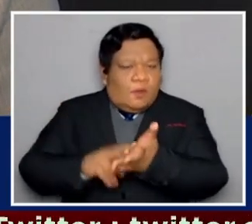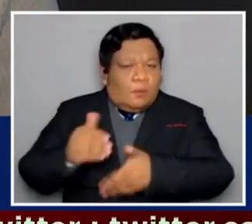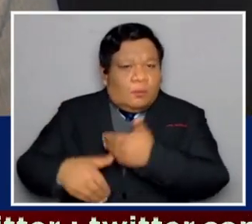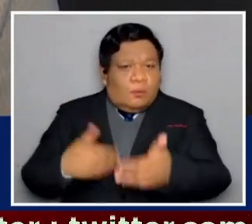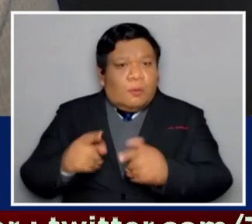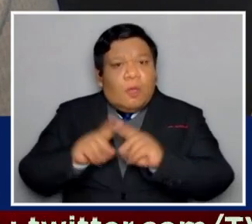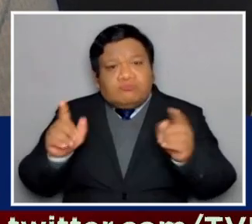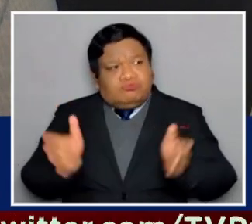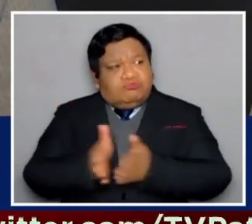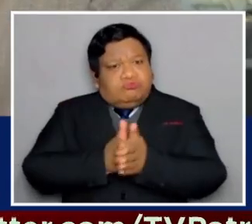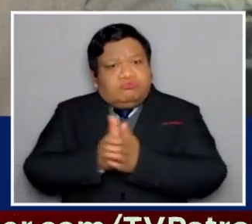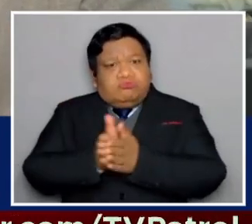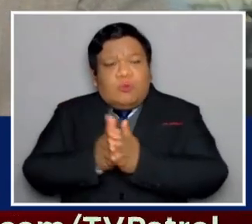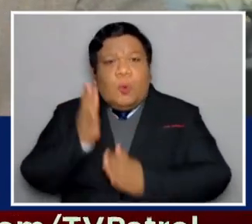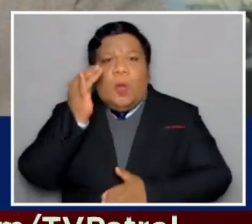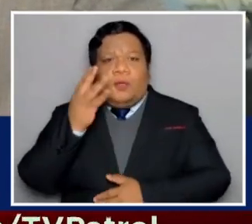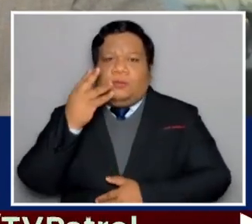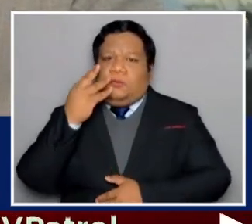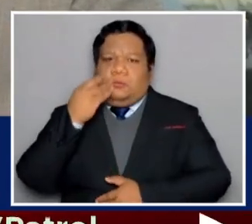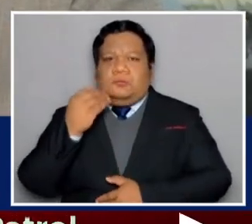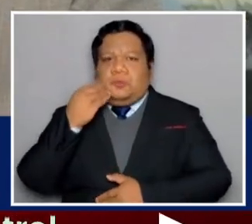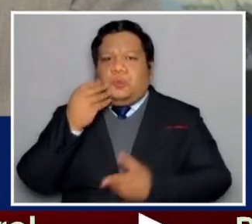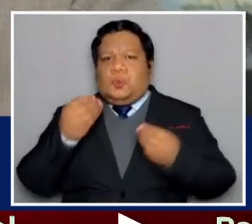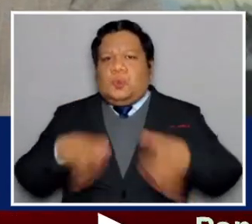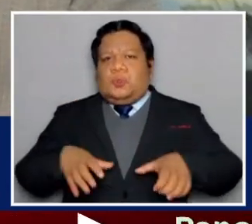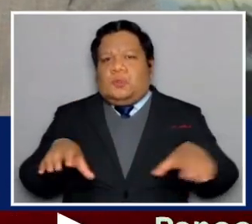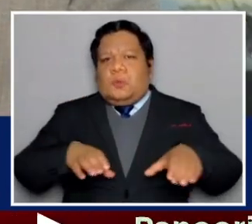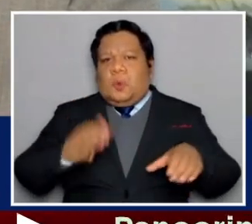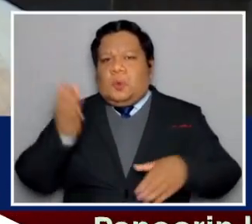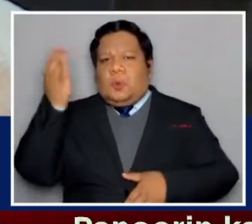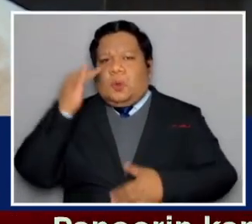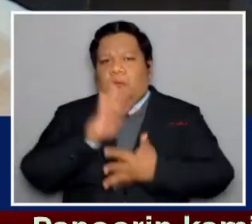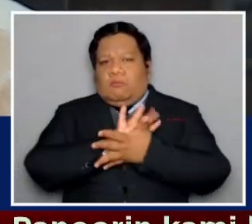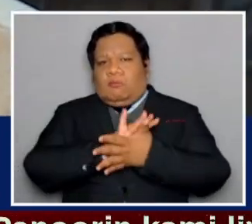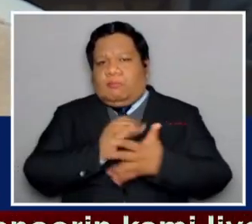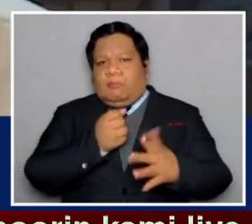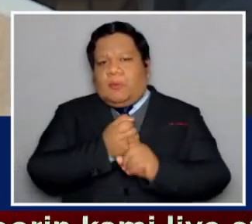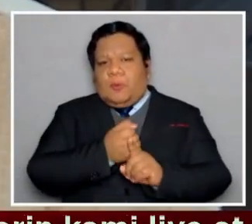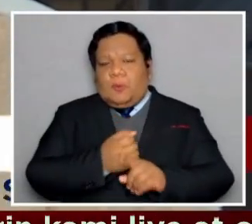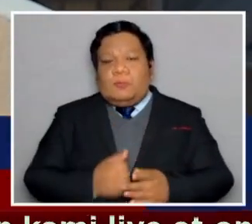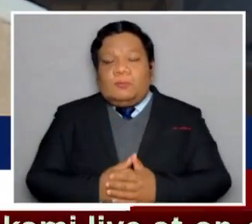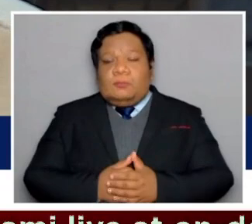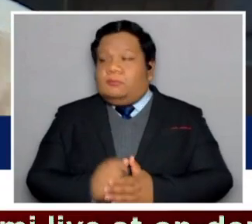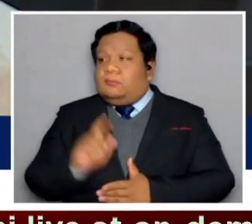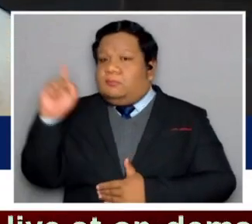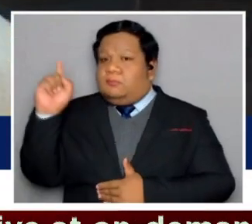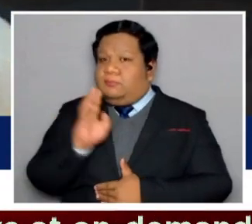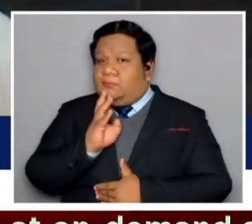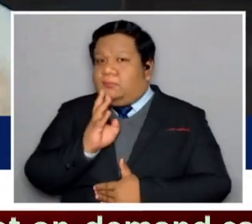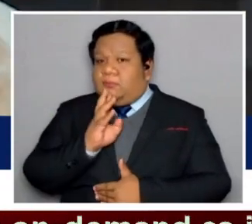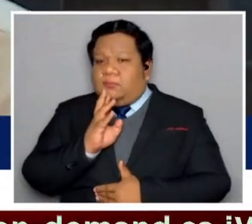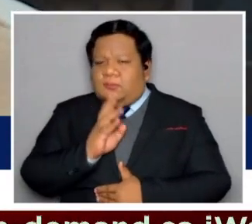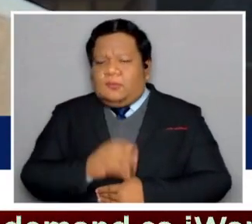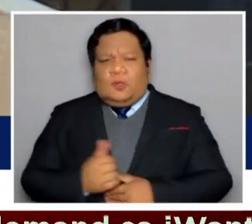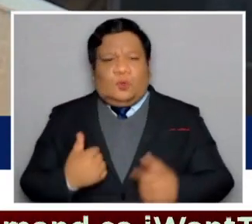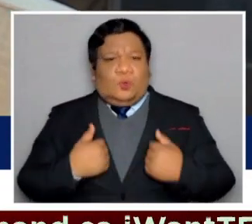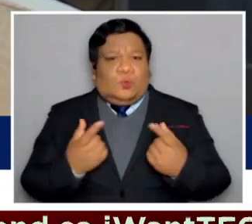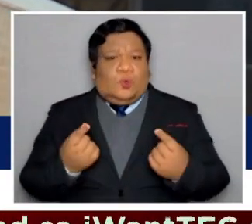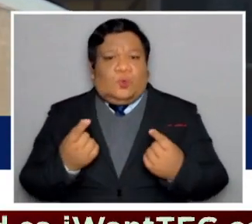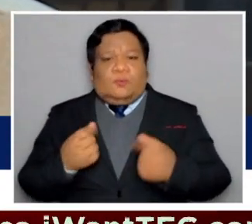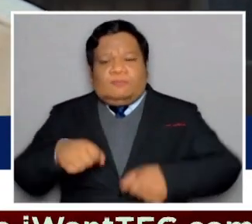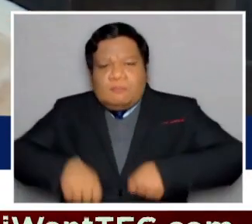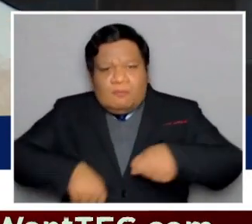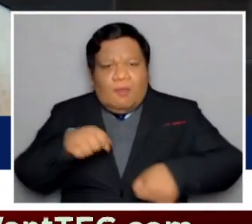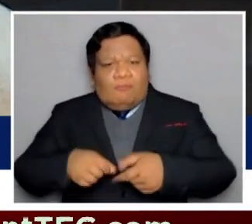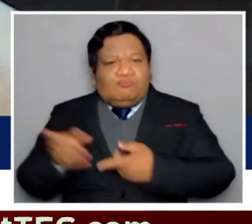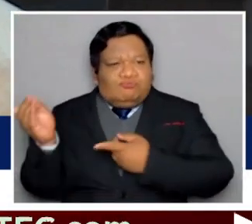naranasan niyang mawala ng trabaho noong kasagsagan ng pandemya. Na delivery boy po ako gamit ng bike